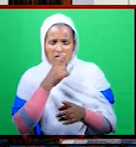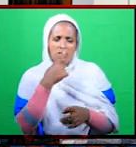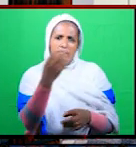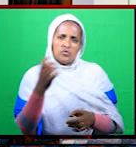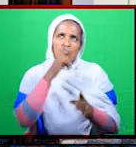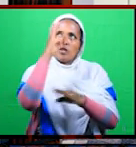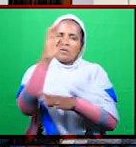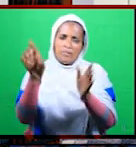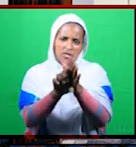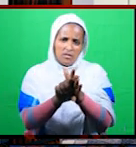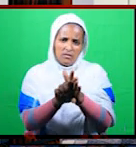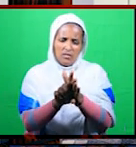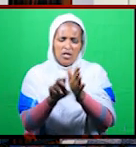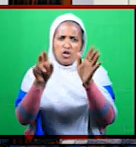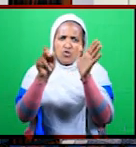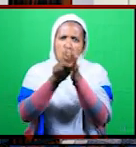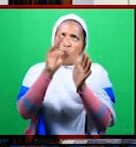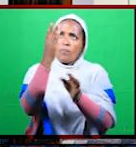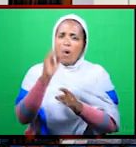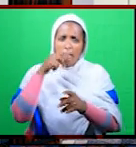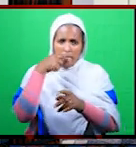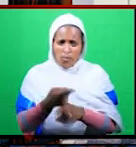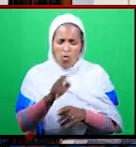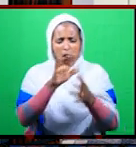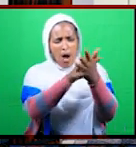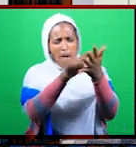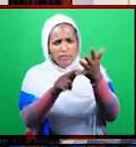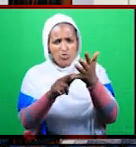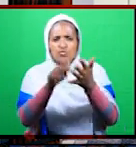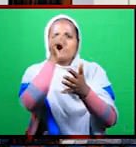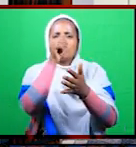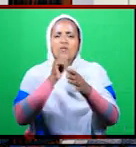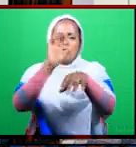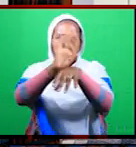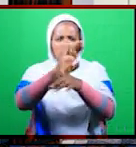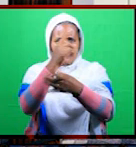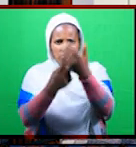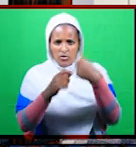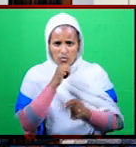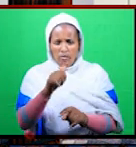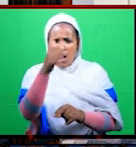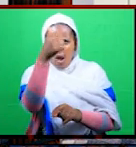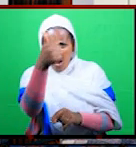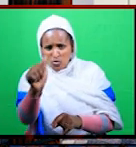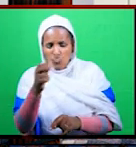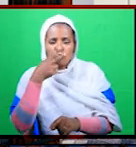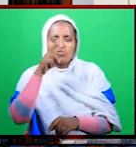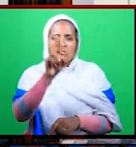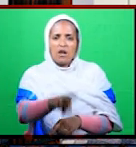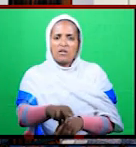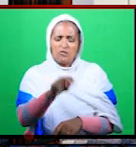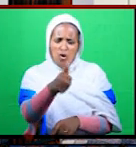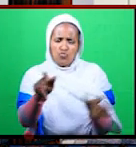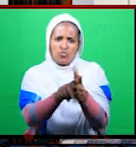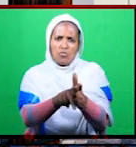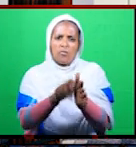አታመንዝር አታመንዝር ነው የእግዚአብሔር ህግ። ዶግማ የሚባለው አምስቱ አእማደ ምስጢር ምስጢራት ብቻ አይደሉም፣ አስሩ